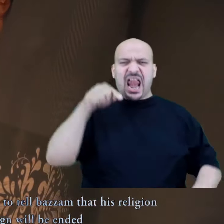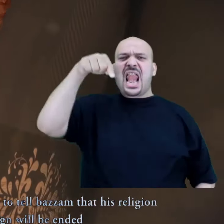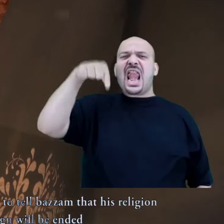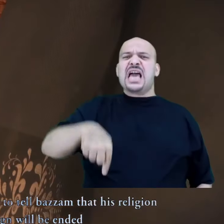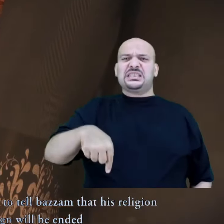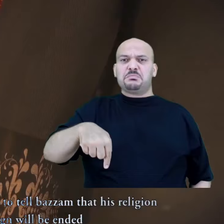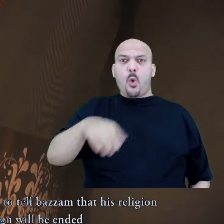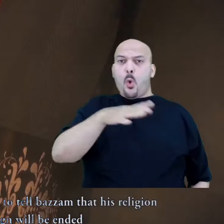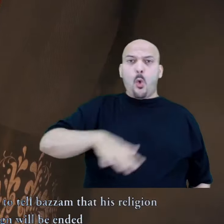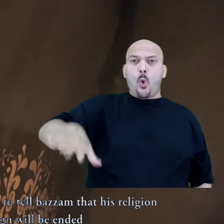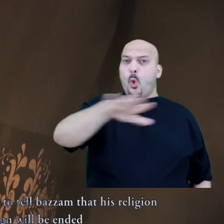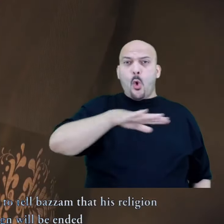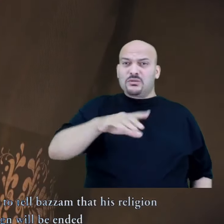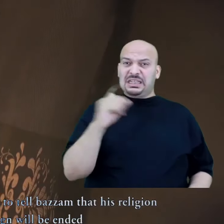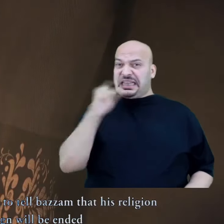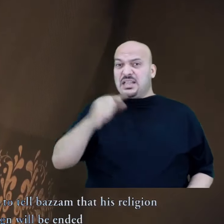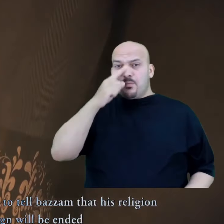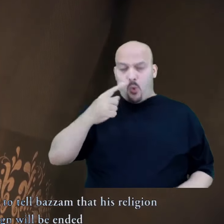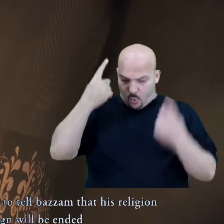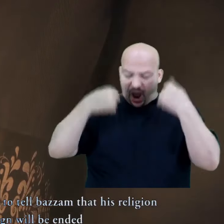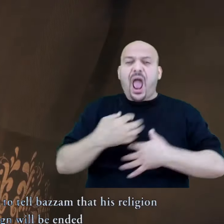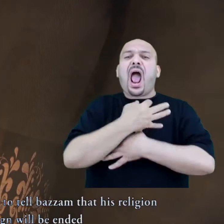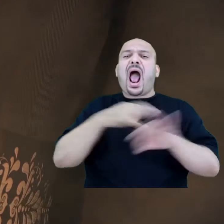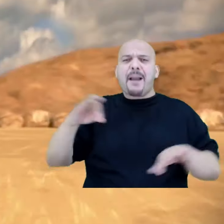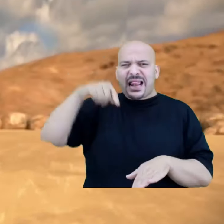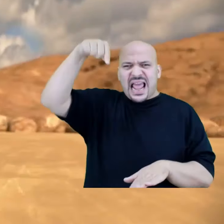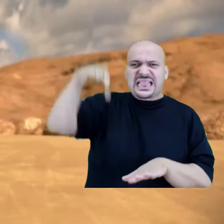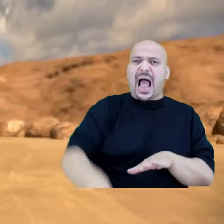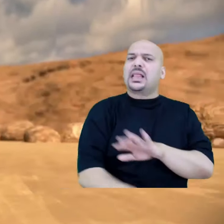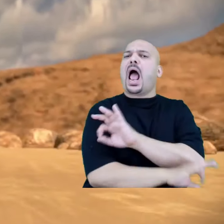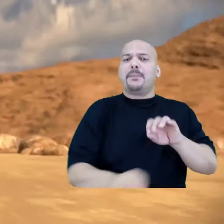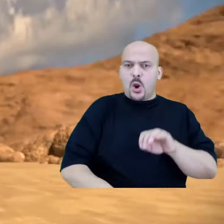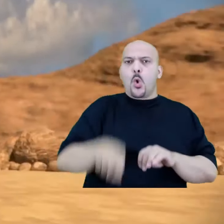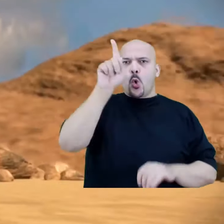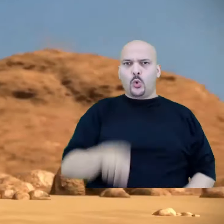وينتهي إلى منتهى الخف والحافر.